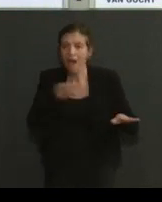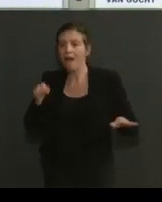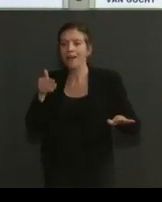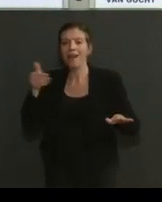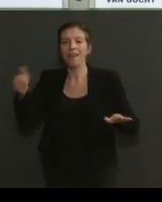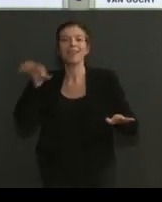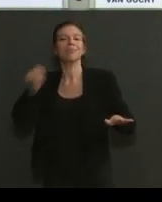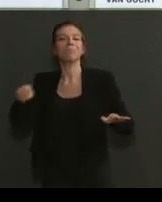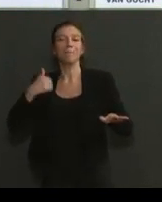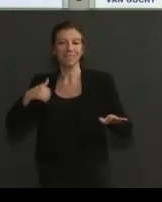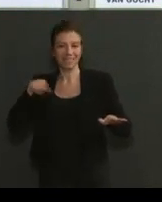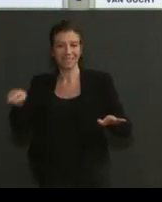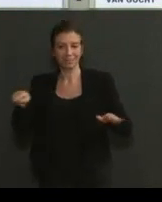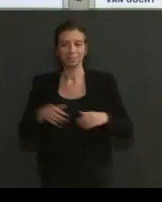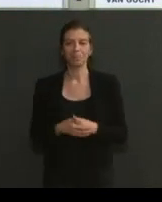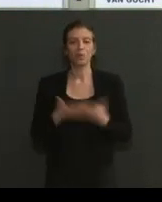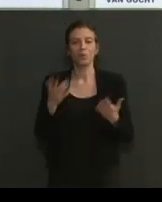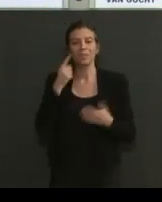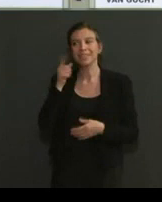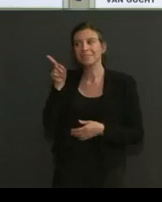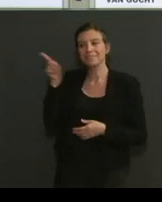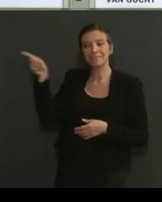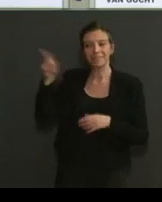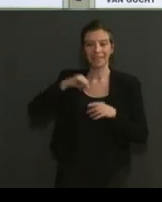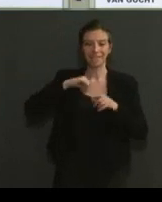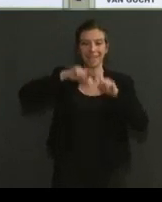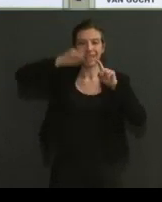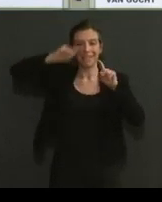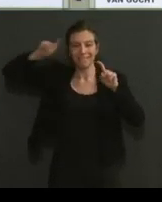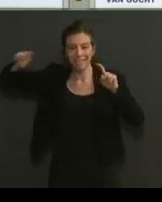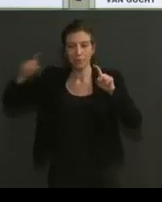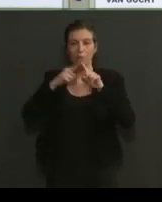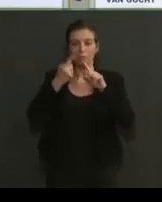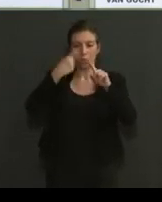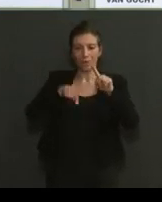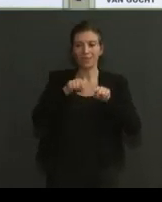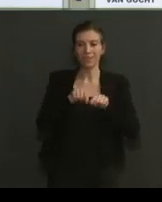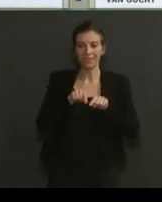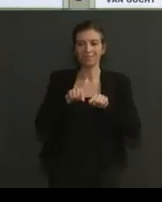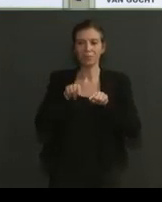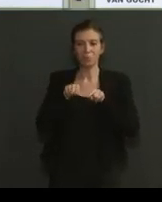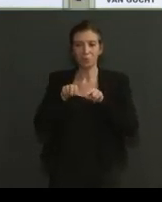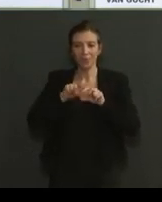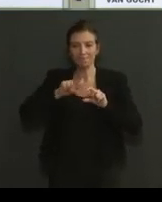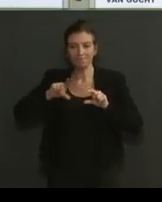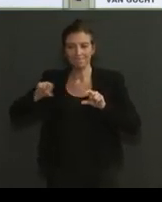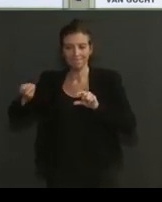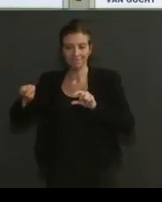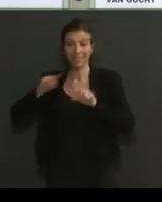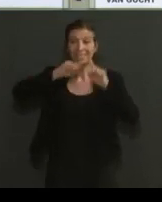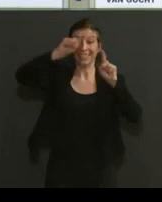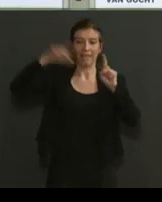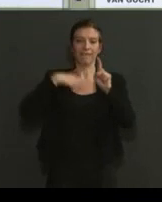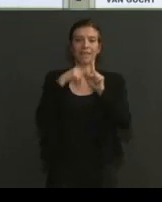Op deze grafiek kan u de curves zien van de evolutie van het virus in het afvalwater voor